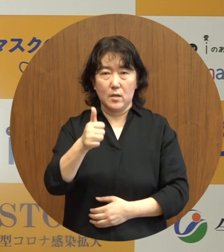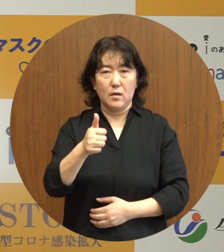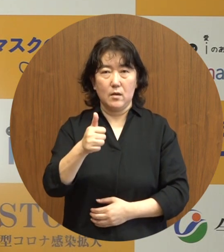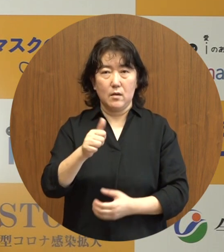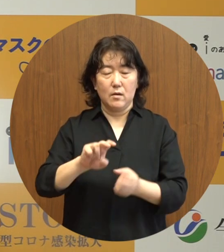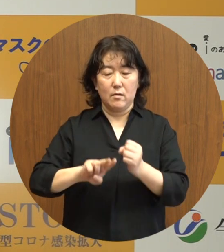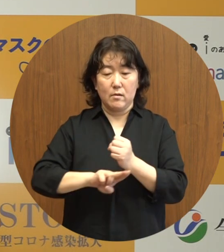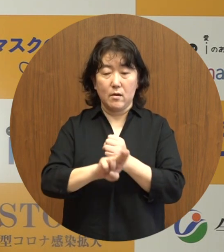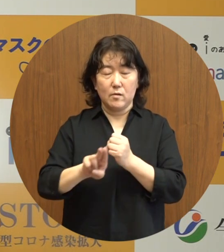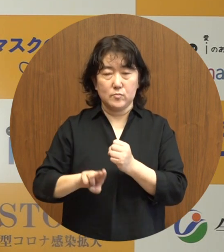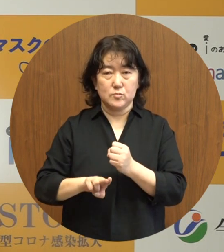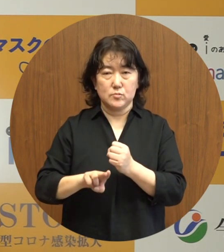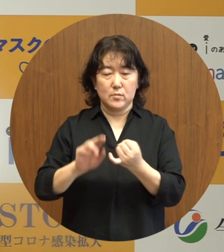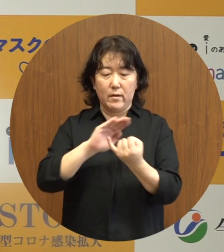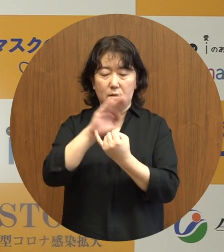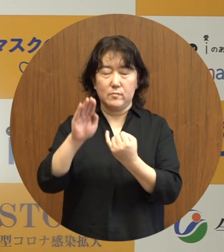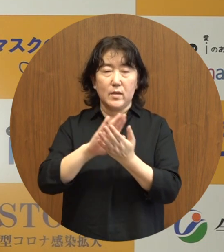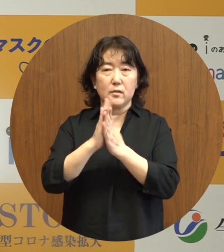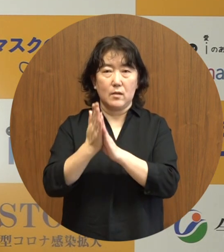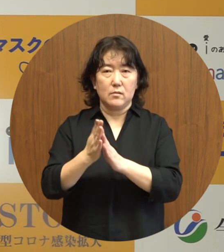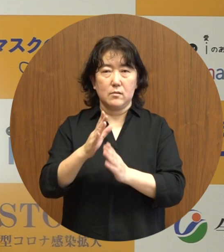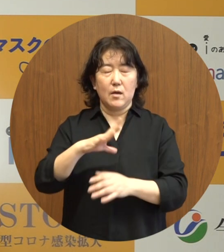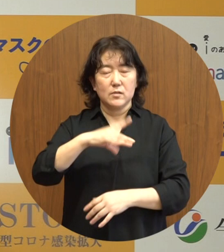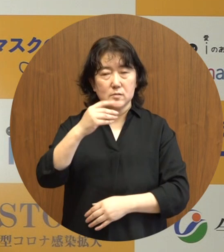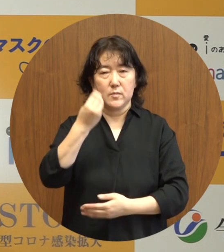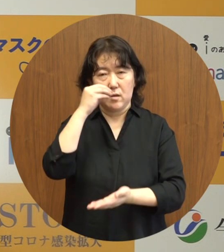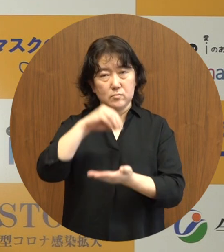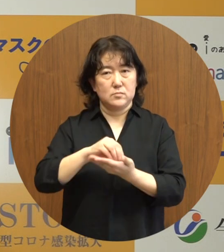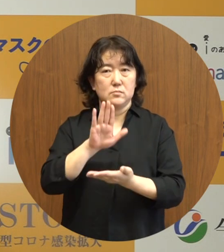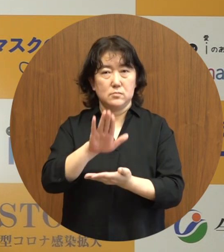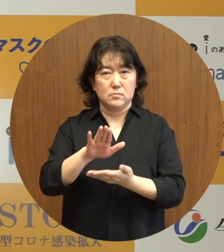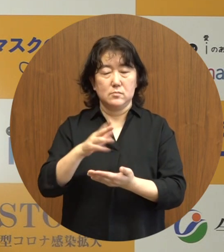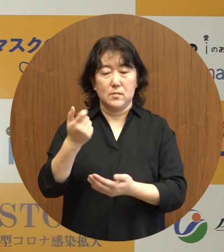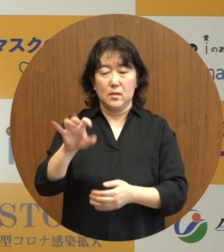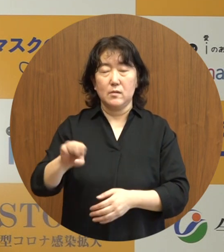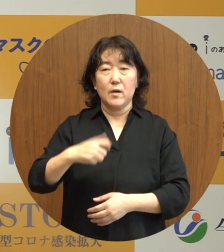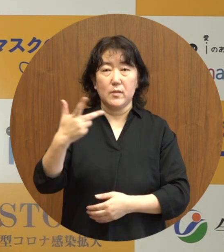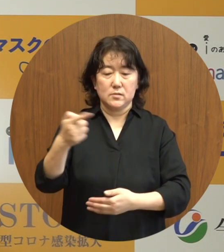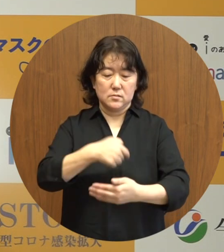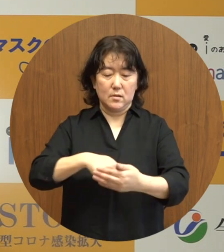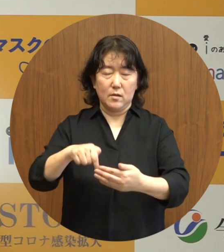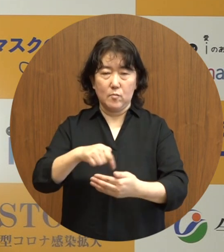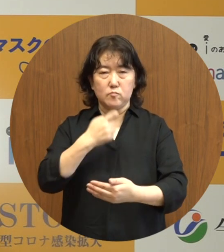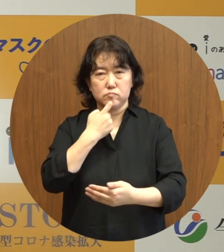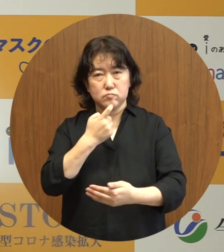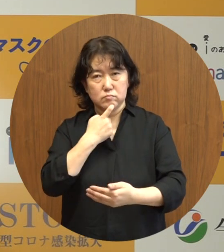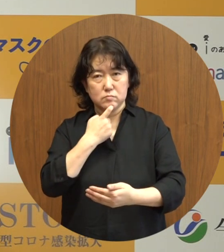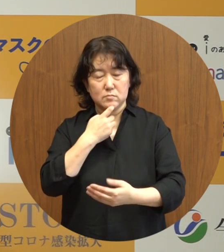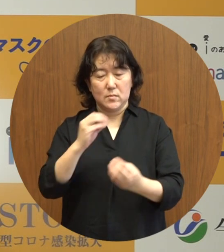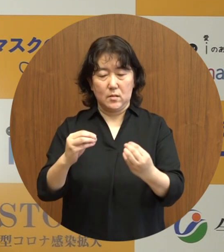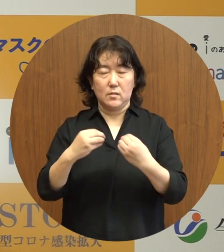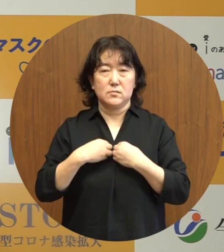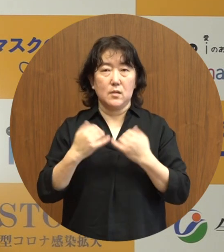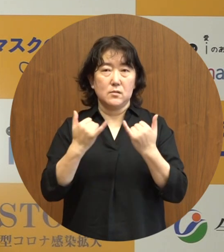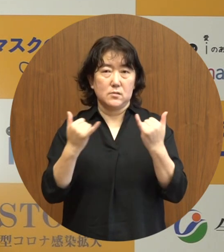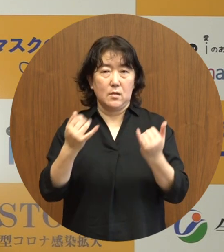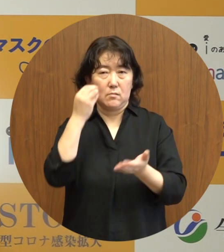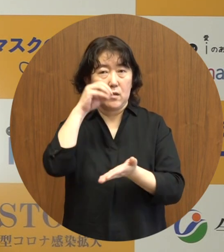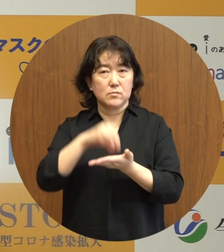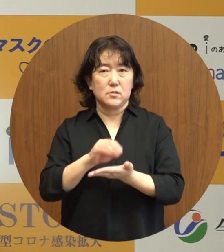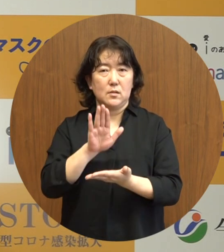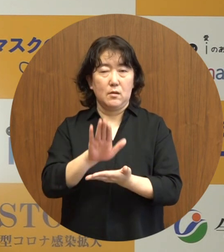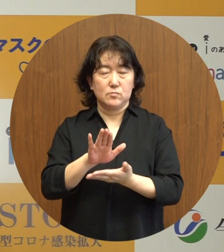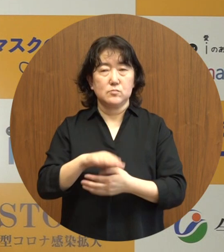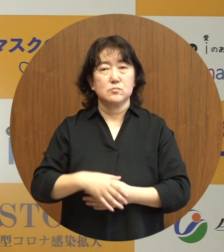性者が県内で初めて確認され、市内においてもその疑いがある陽性者が確認されるな